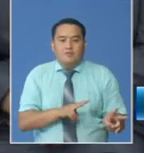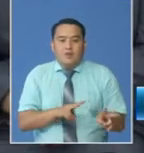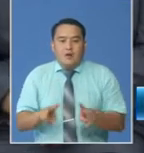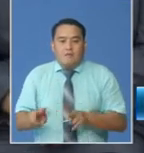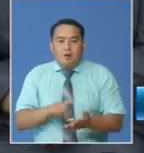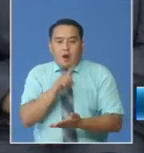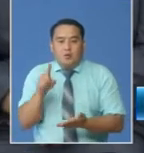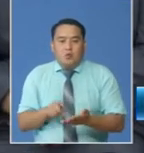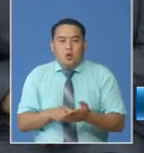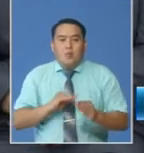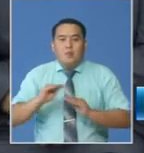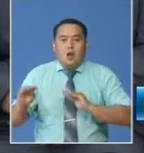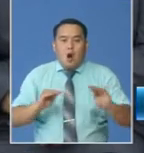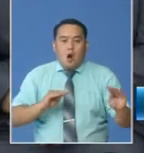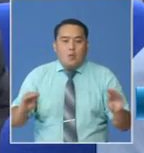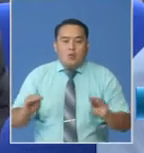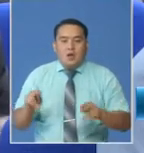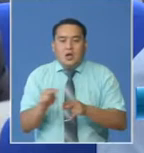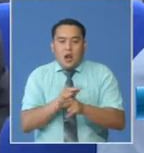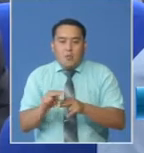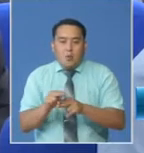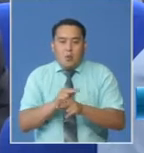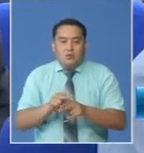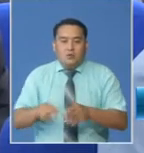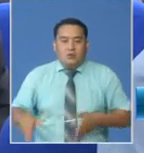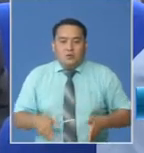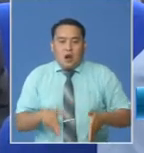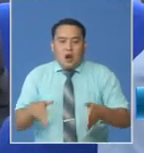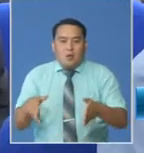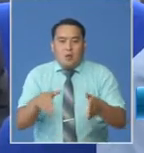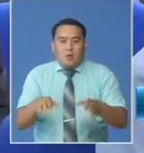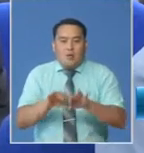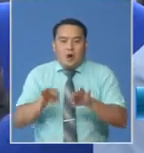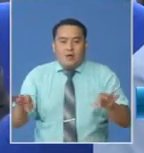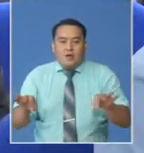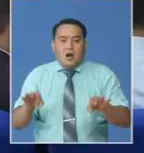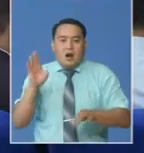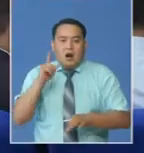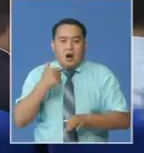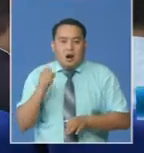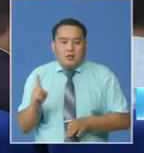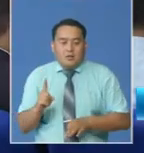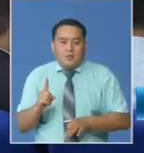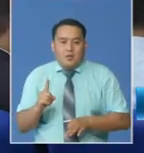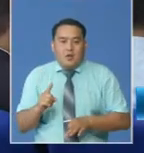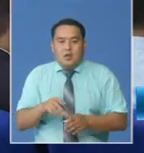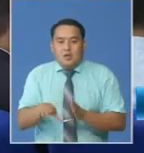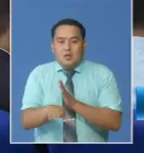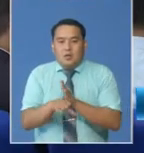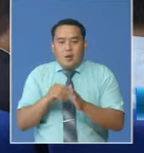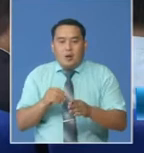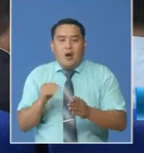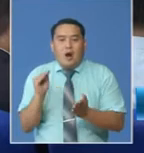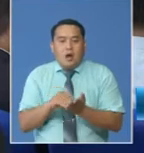находятся вопросы благоустройства, ремонта и содержания дорог, проведения газопроводных сетей областного центра. Депутаты